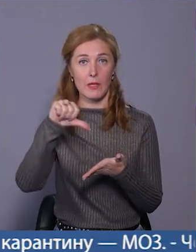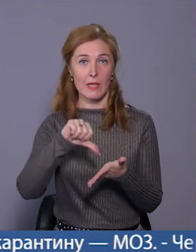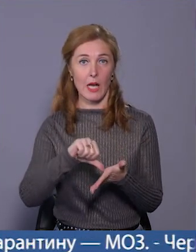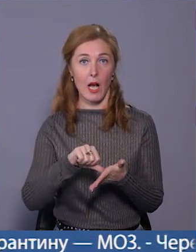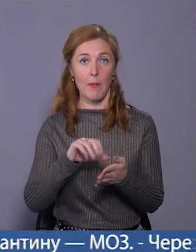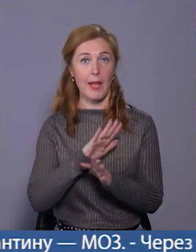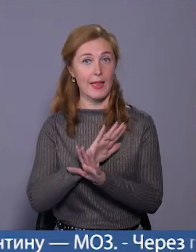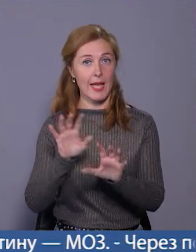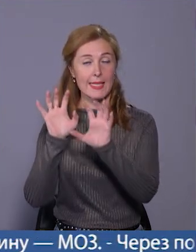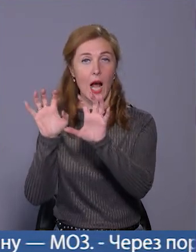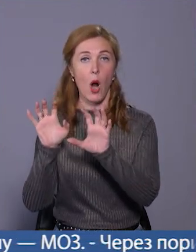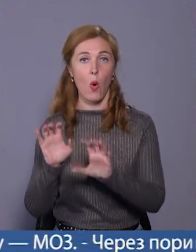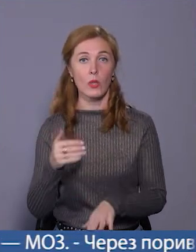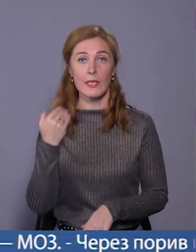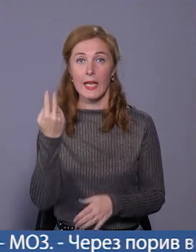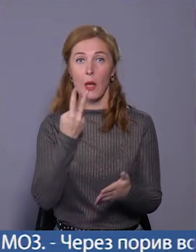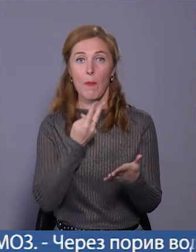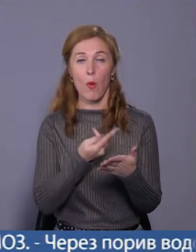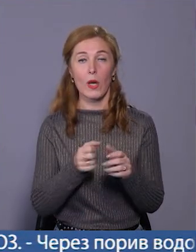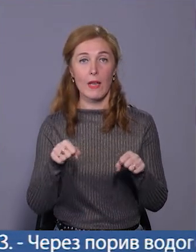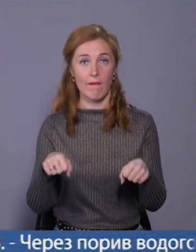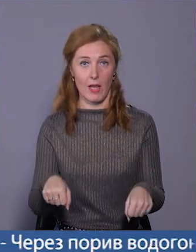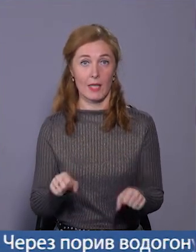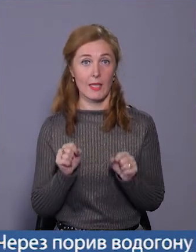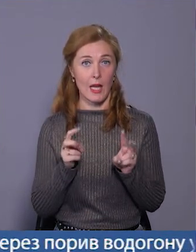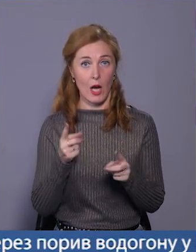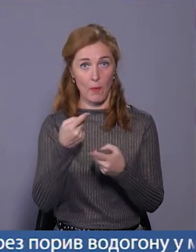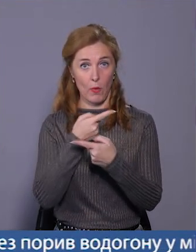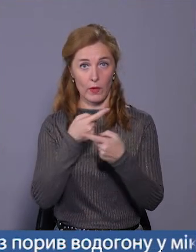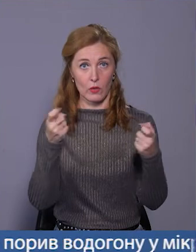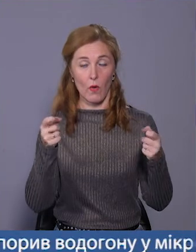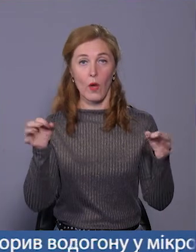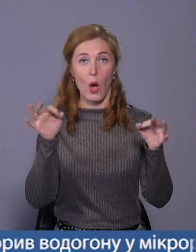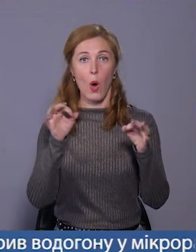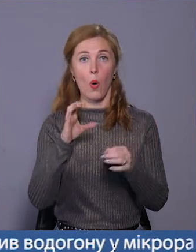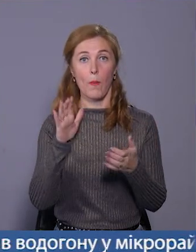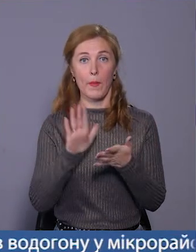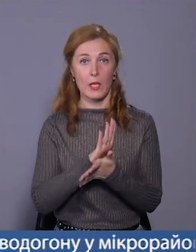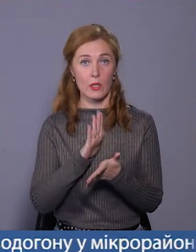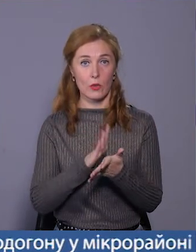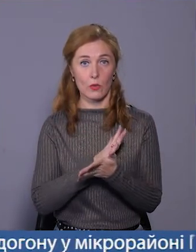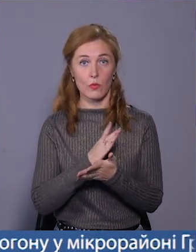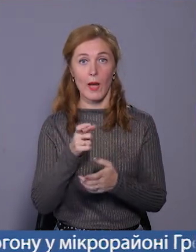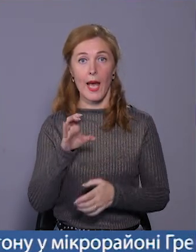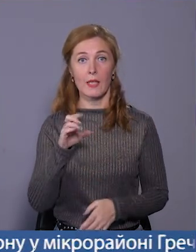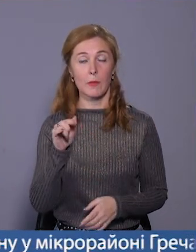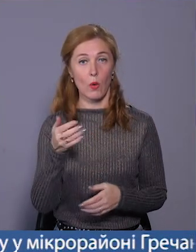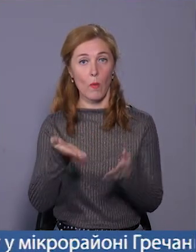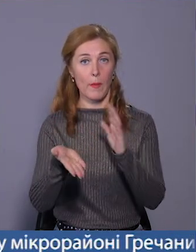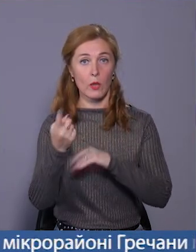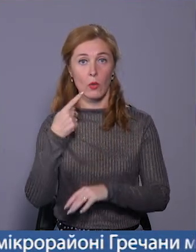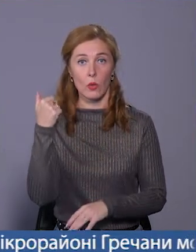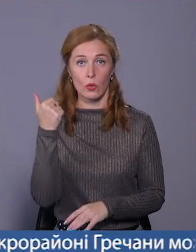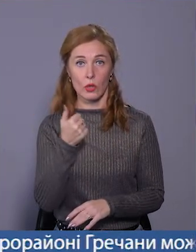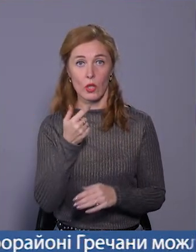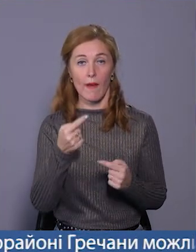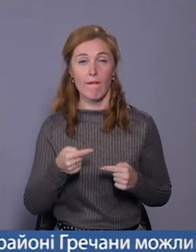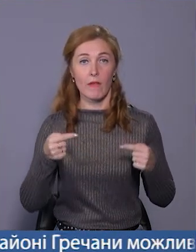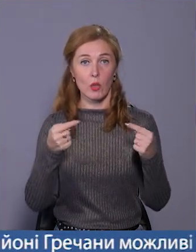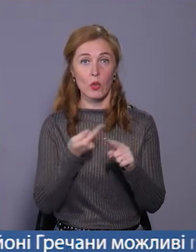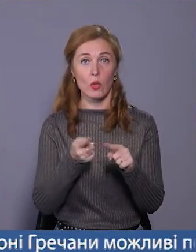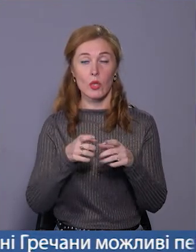представниками незаконної, на їхній погляд, влади. Як повідомили у прес-службі обласного управління СБУ, минулого тижня відносно цієї